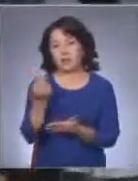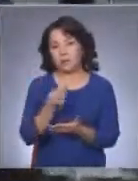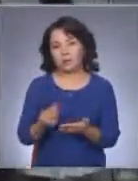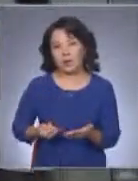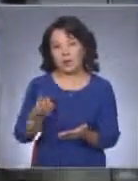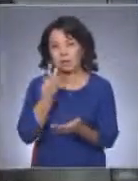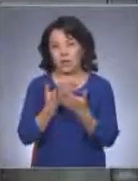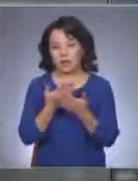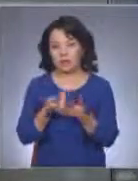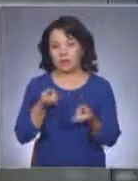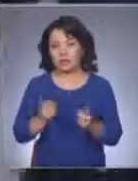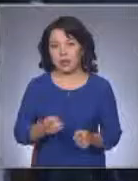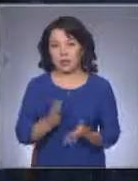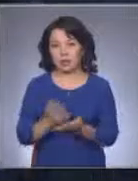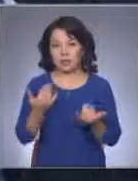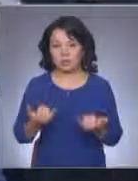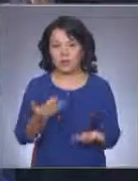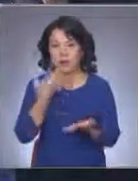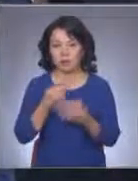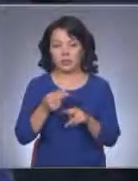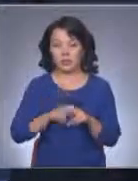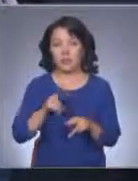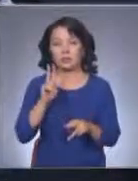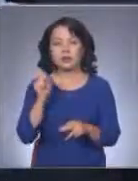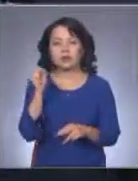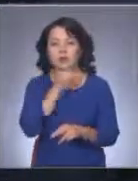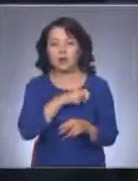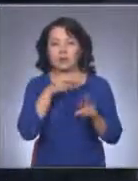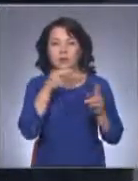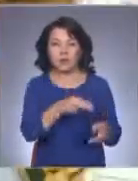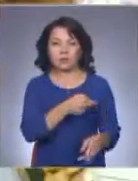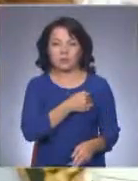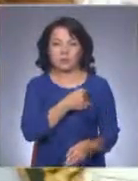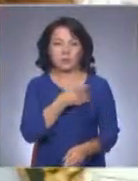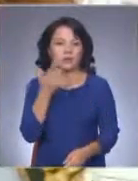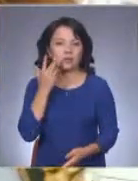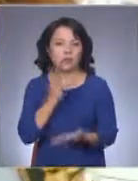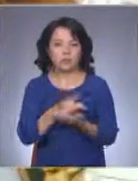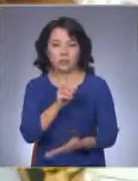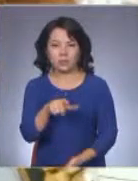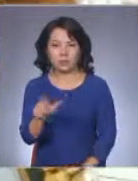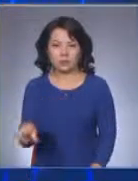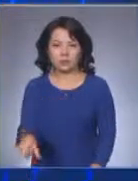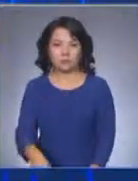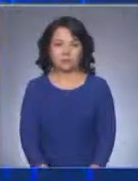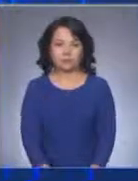жатады. Сол себепті бау кеспелер оған жиі көз тігеді екен.